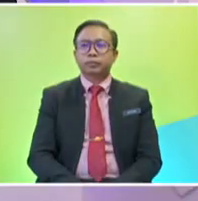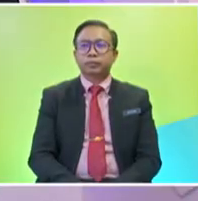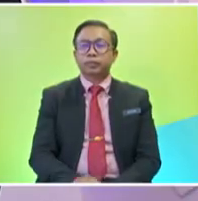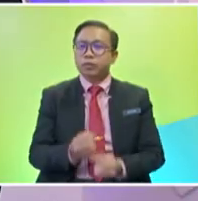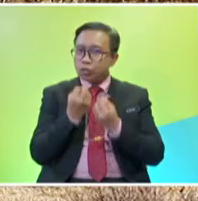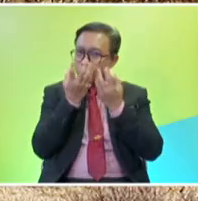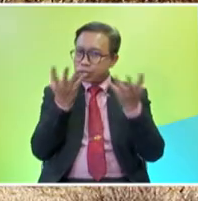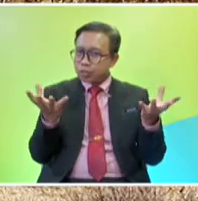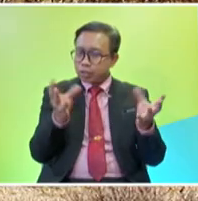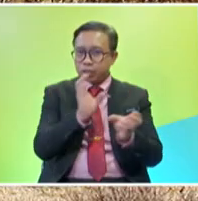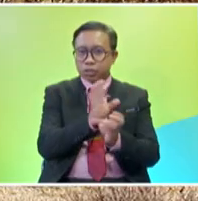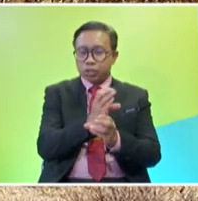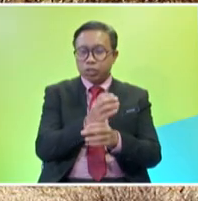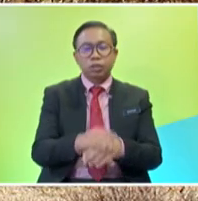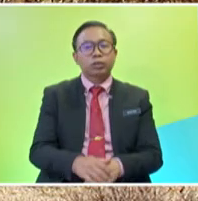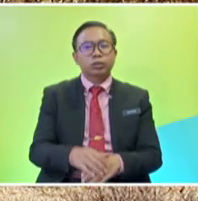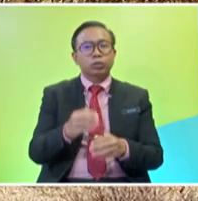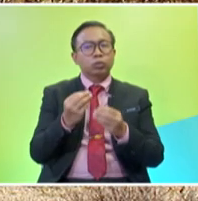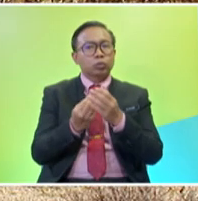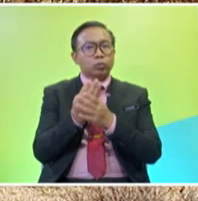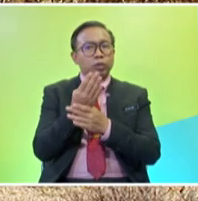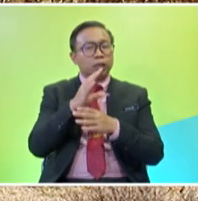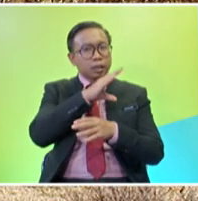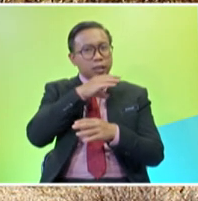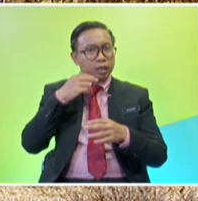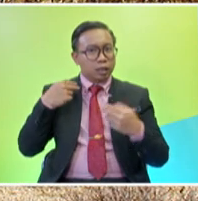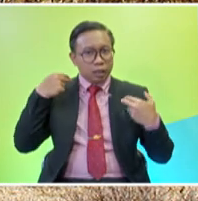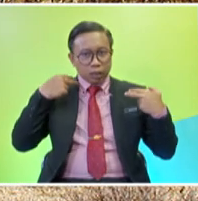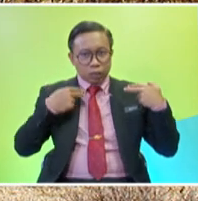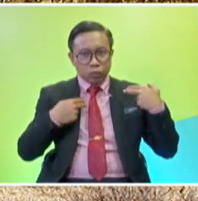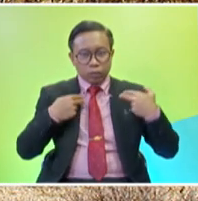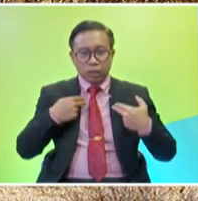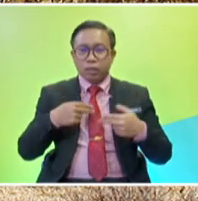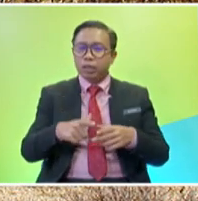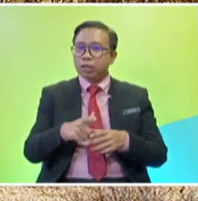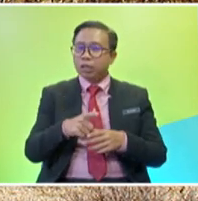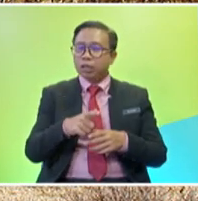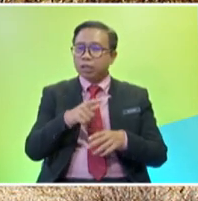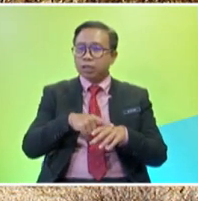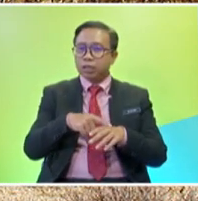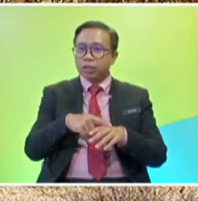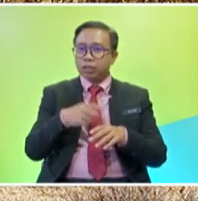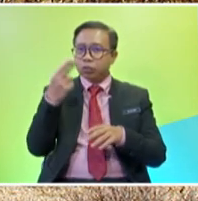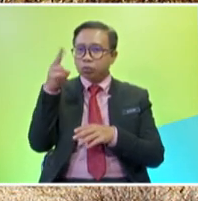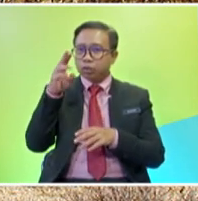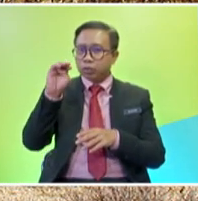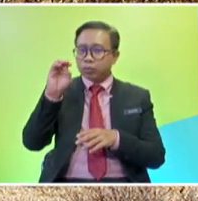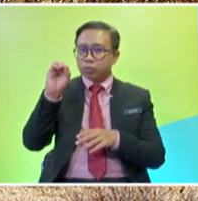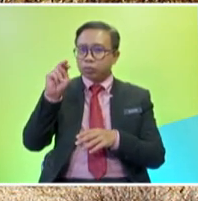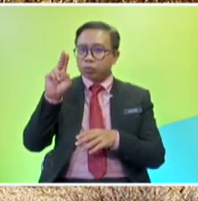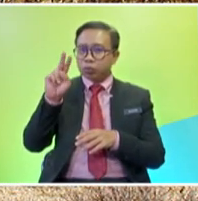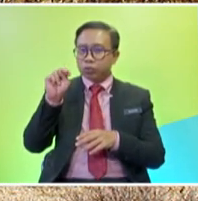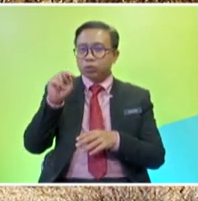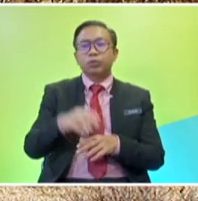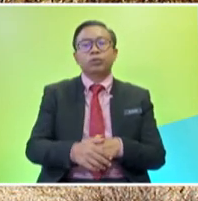ciri-ciri tumbuh-tumbuhan sudah jadi dah hidup kalian di gurun panas hutan monsun Tropika hutan daun lurus